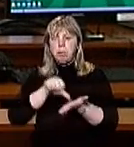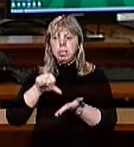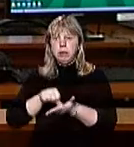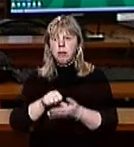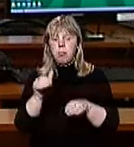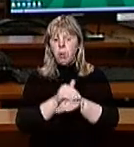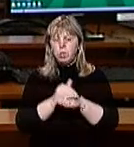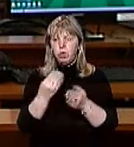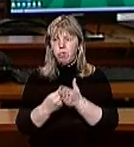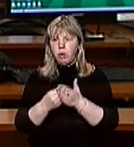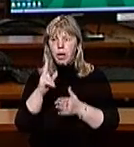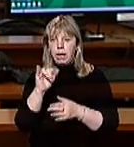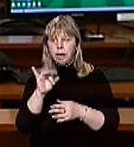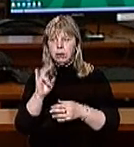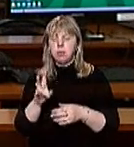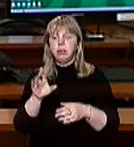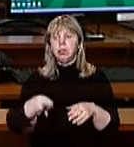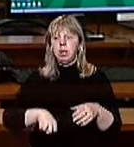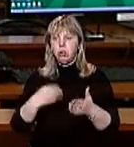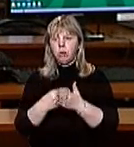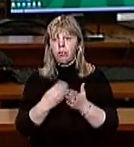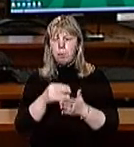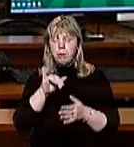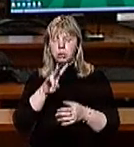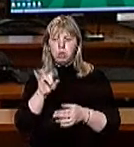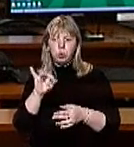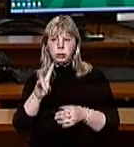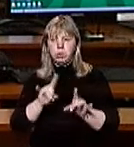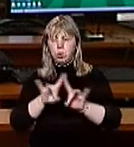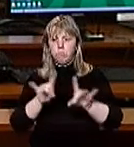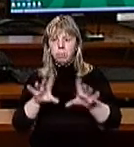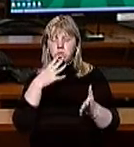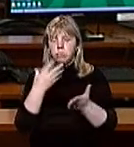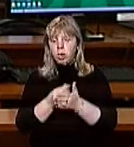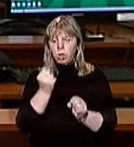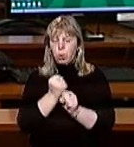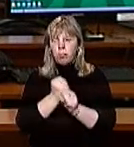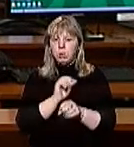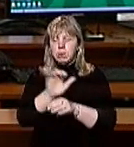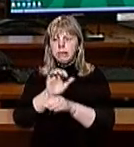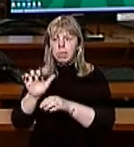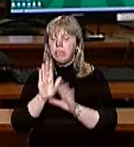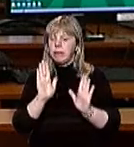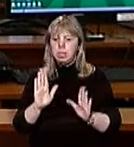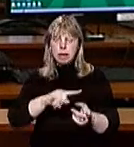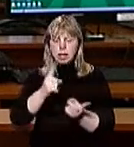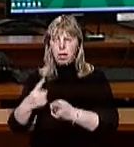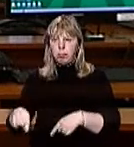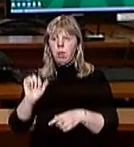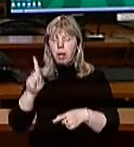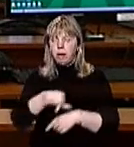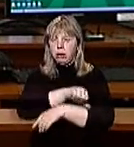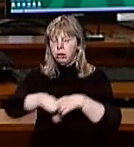представники благодійного фонду «Карітас». Директор фонду Мирослав Русин розповів, свої роботи надсилали діти не тільки з Закарпаття, а й